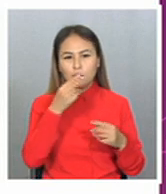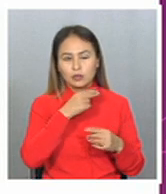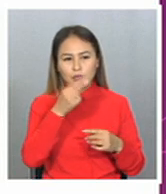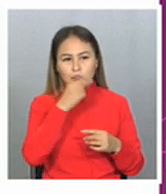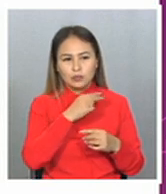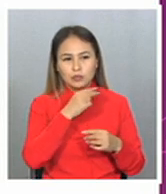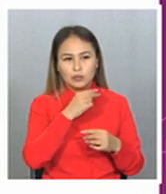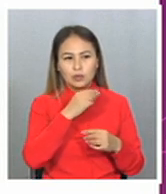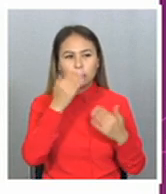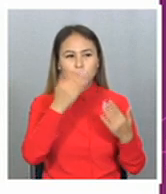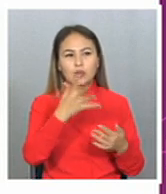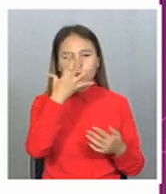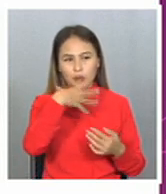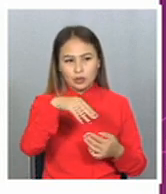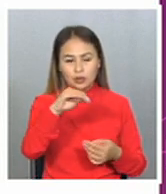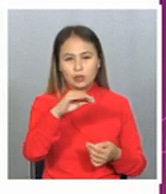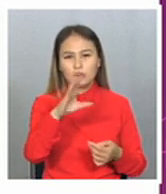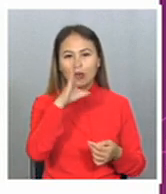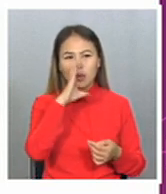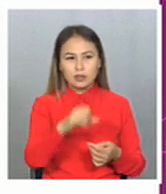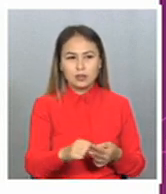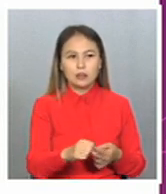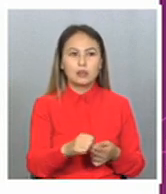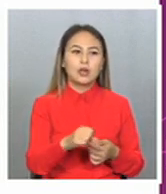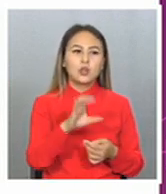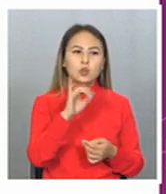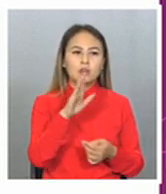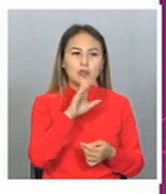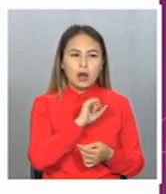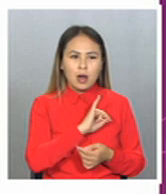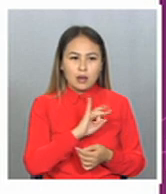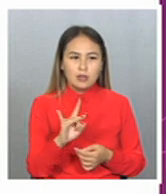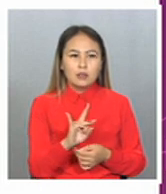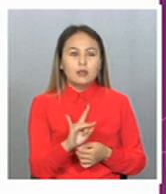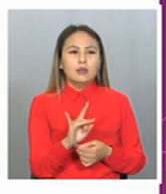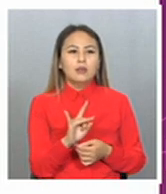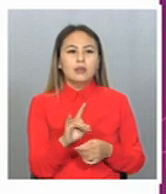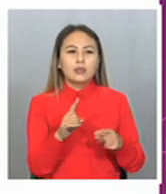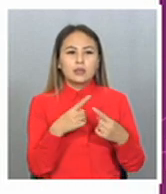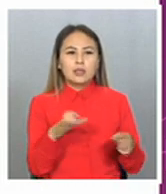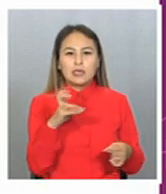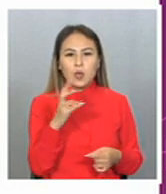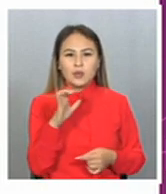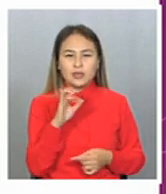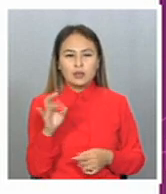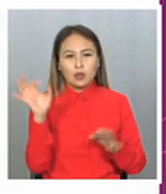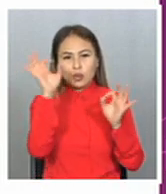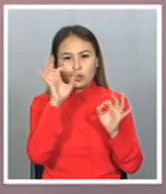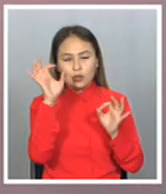айтсақ, түлкі, қасқыр, сусар, аққыс, сілеусін,